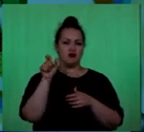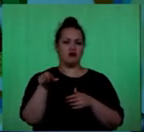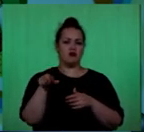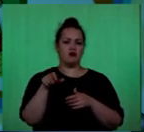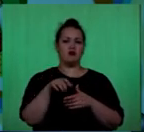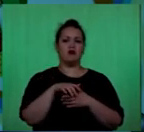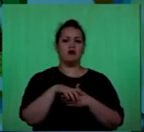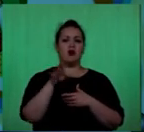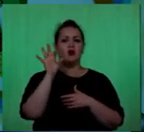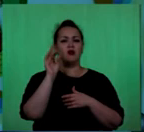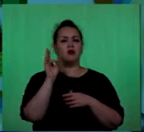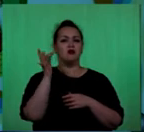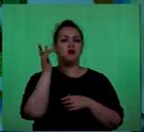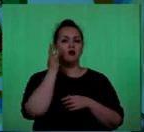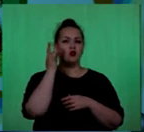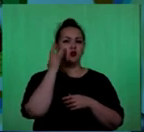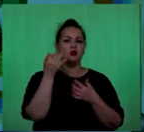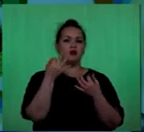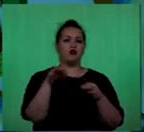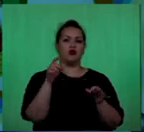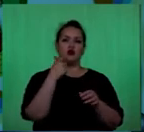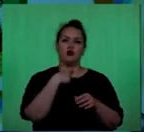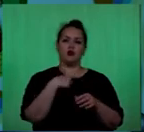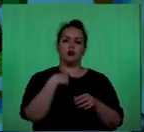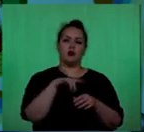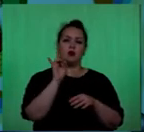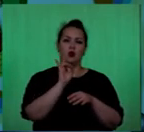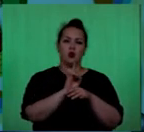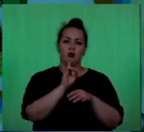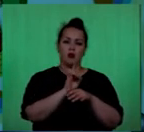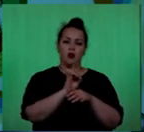он постоянно позволяет себя обманывать